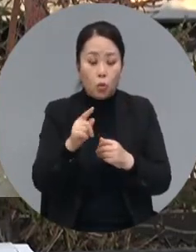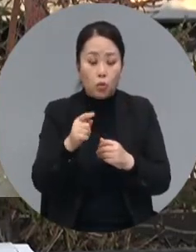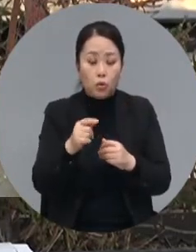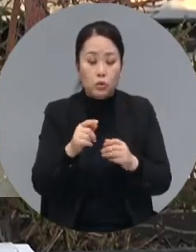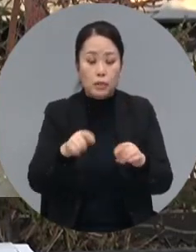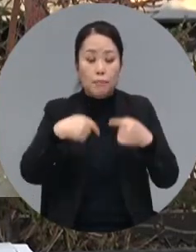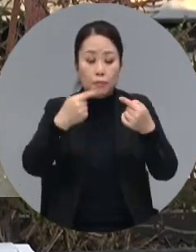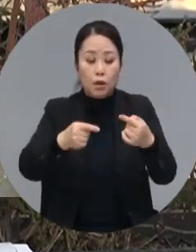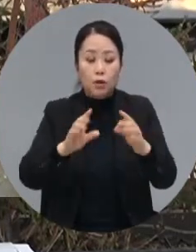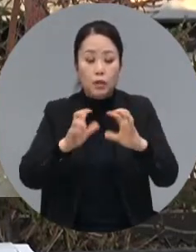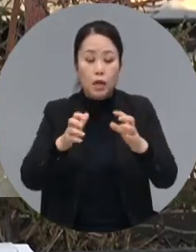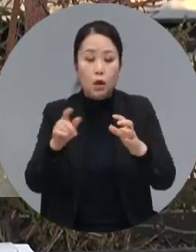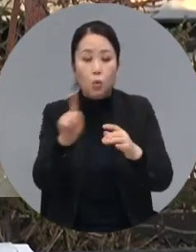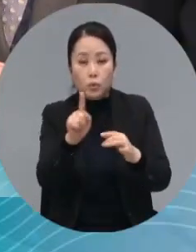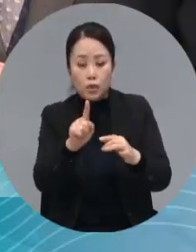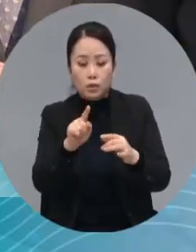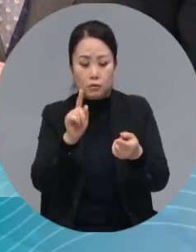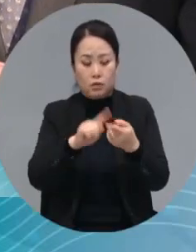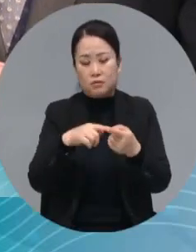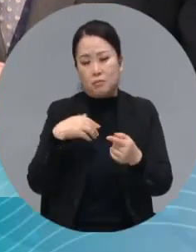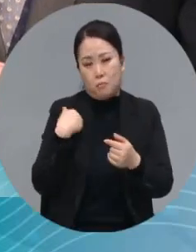나올지는 가늠할 수 없는 상태고,